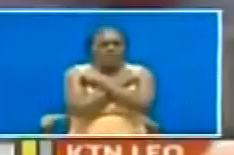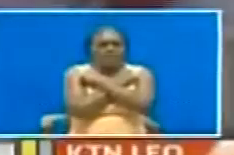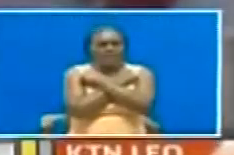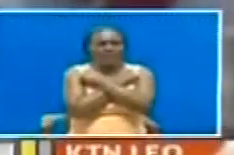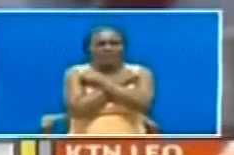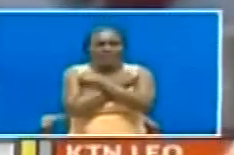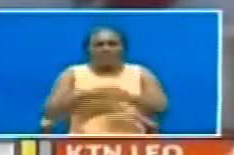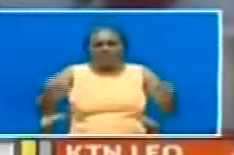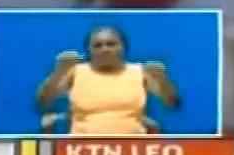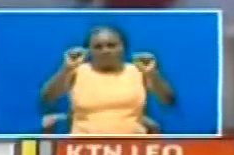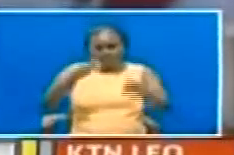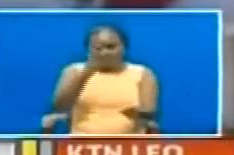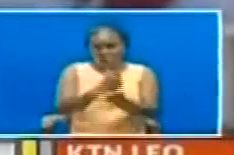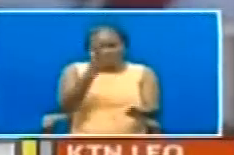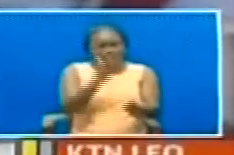tunaipenda